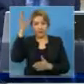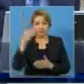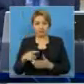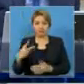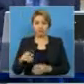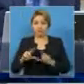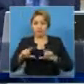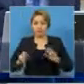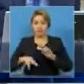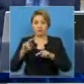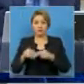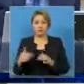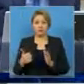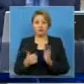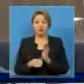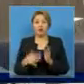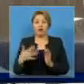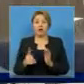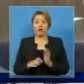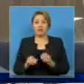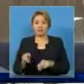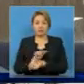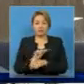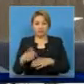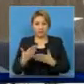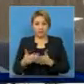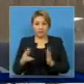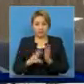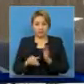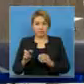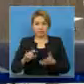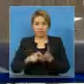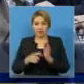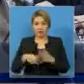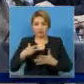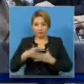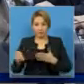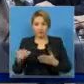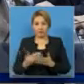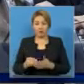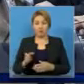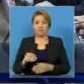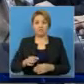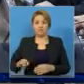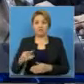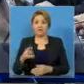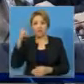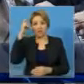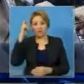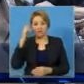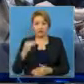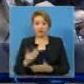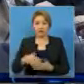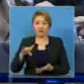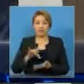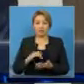20 мектеп салынып, 56 білім беру мекемесі жөнделді, 87 пән кабинеті сатып алынды. Мұғалжар ауданының Қандағаш, Ембі қалаларындағы,